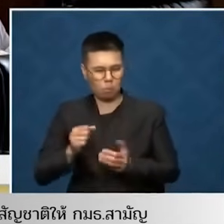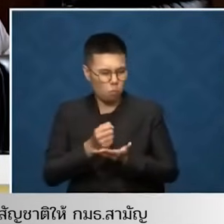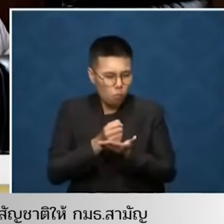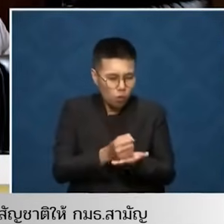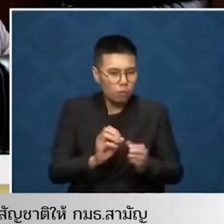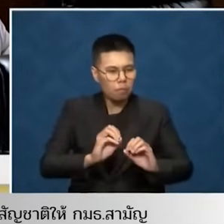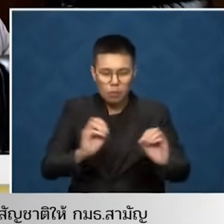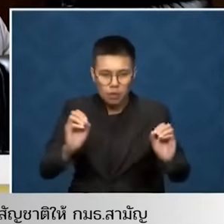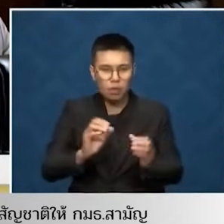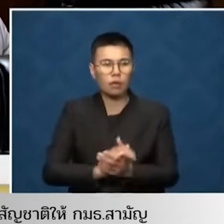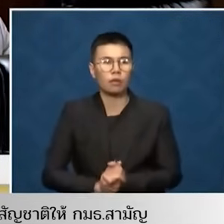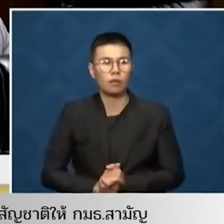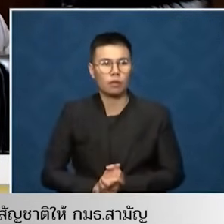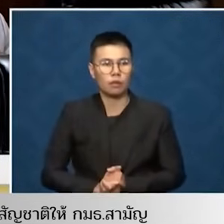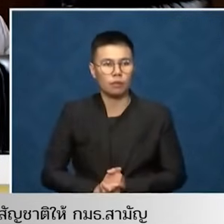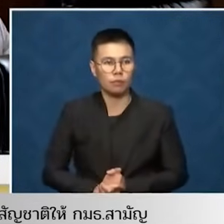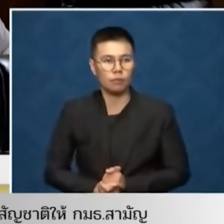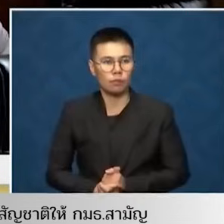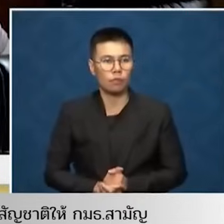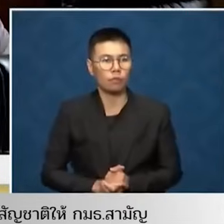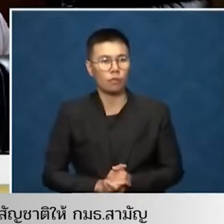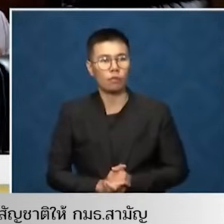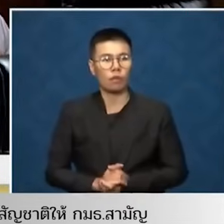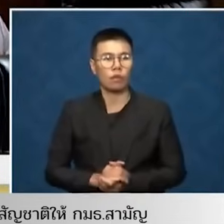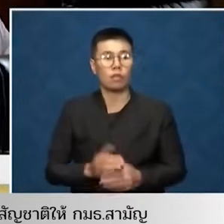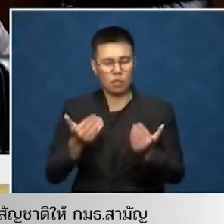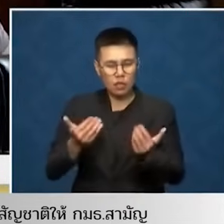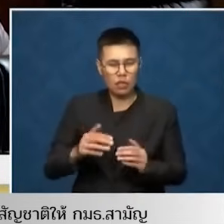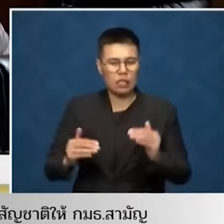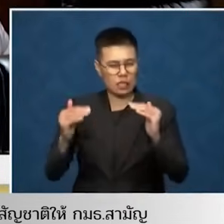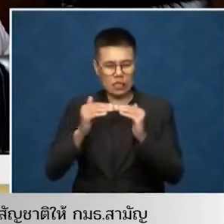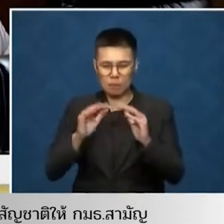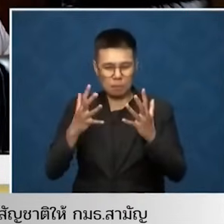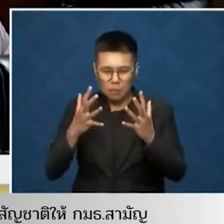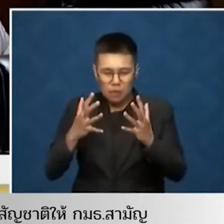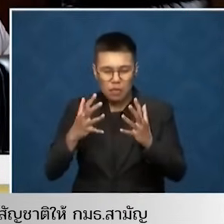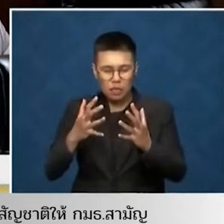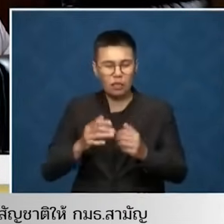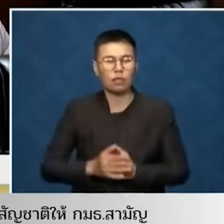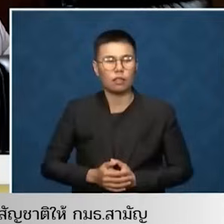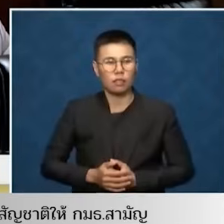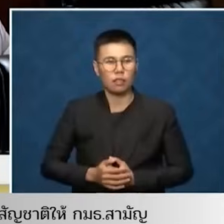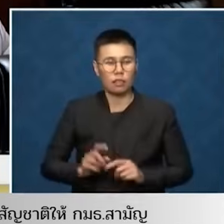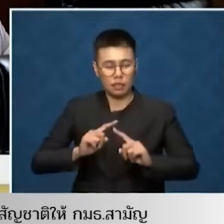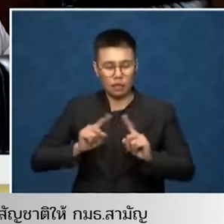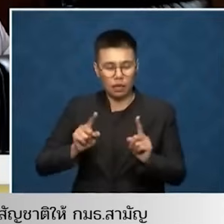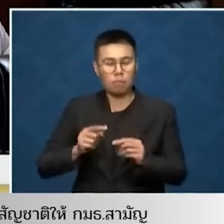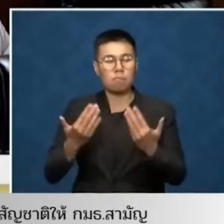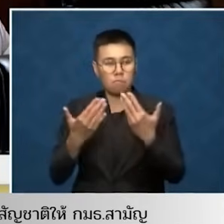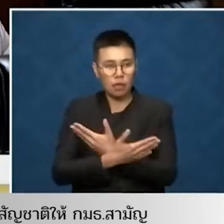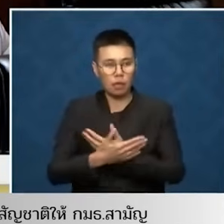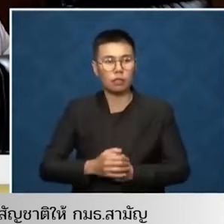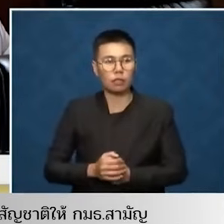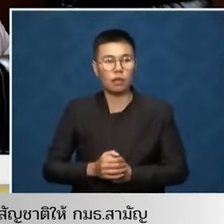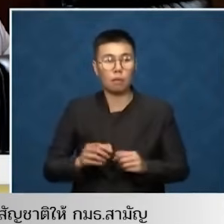ามนุษย์สักแค่ไหนคำตอบคือท่านแทบจะไม่มีสิทธิ์เหล่านี้ในชีวิตเลยค่ะและการที่จะเปลี่ยนสถานะท